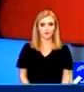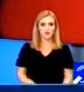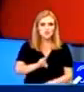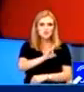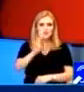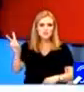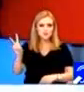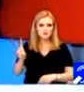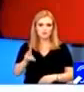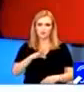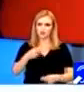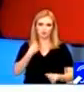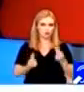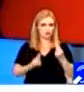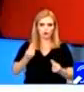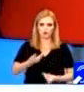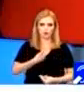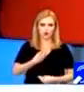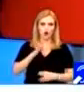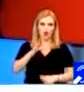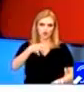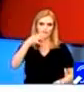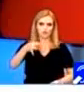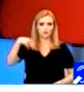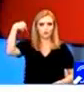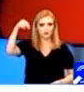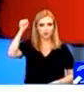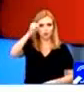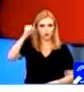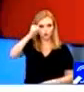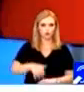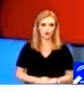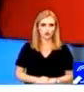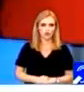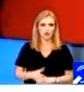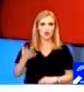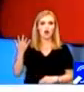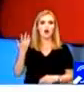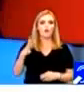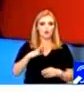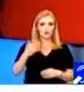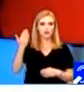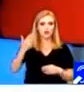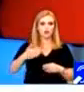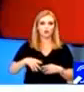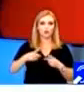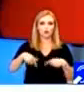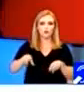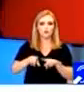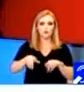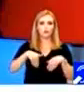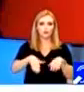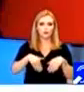Nimeni să nu îndrăznească să se joace cu noi, a declarat răspicat președintele Turciei Recep Erdogan. La un meeting de partid în Ankara, el a spus